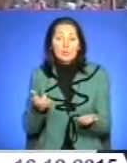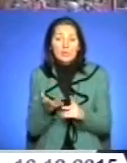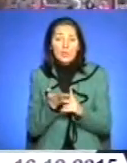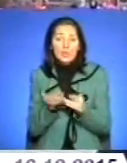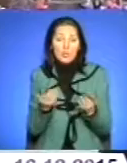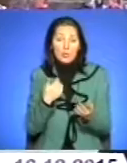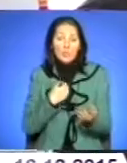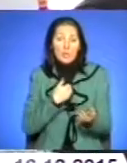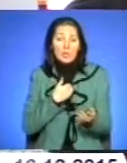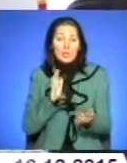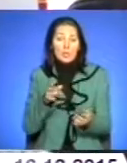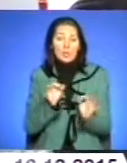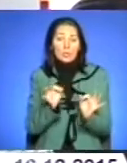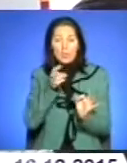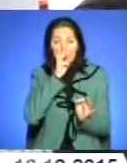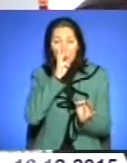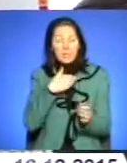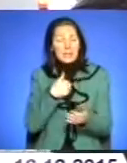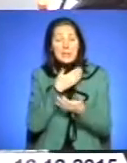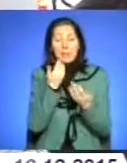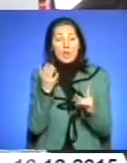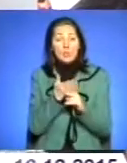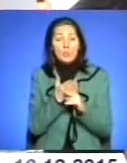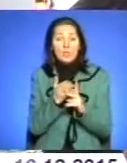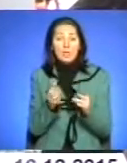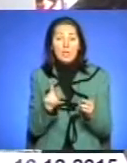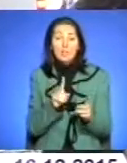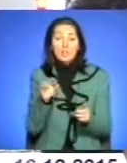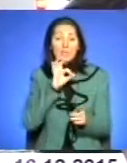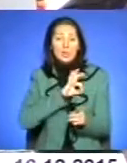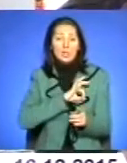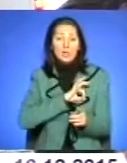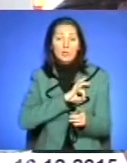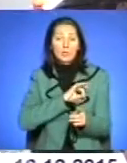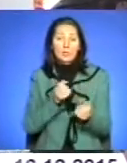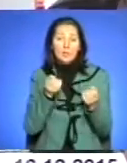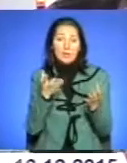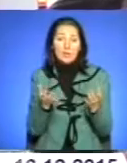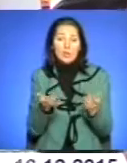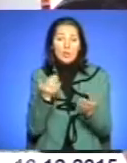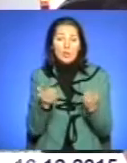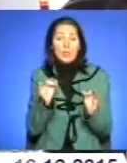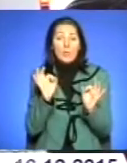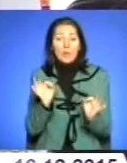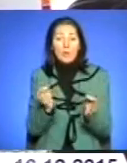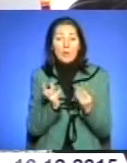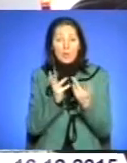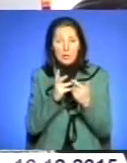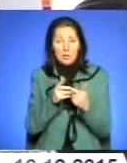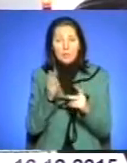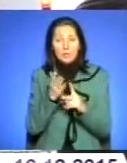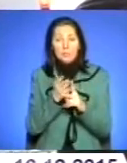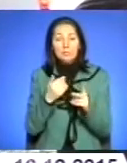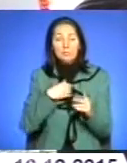нормальну зарплату? Я не маю субсидії. А чи вигідно? Звісно, якщо правильно начислено субсидії,